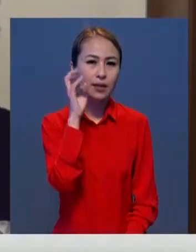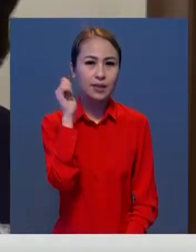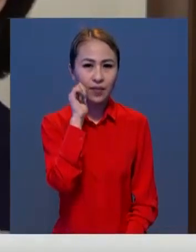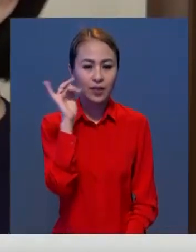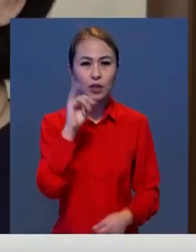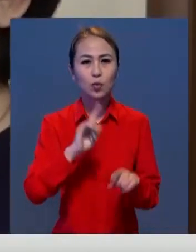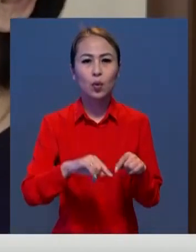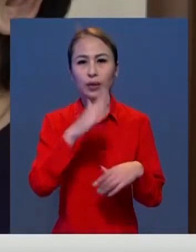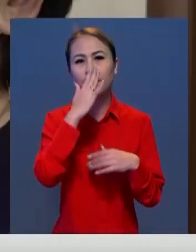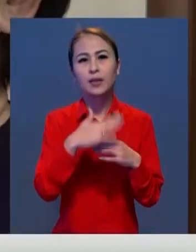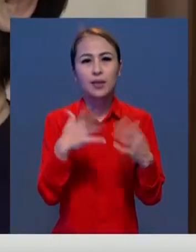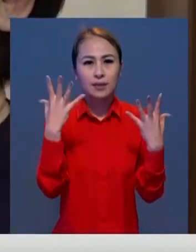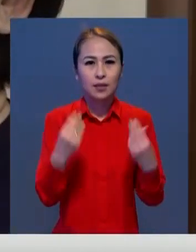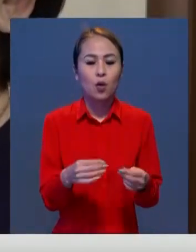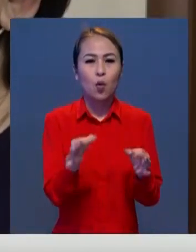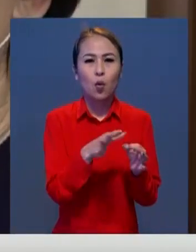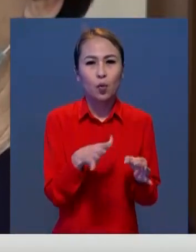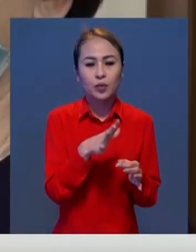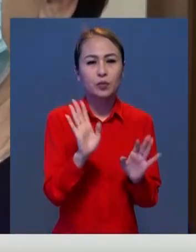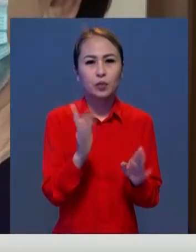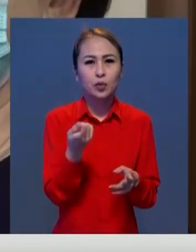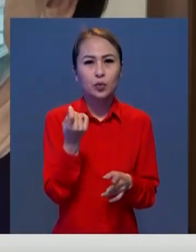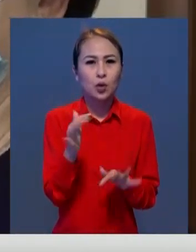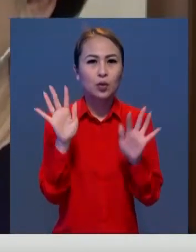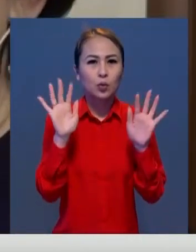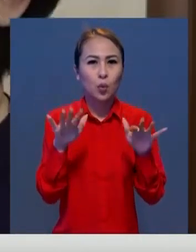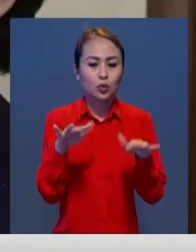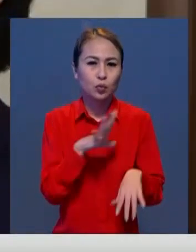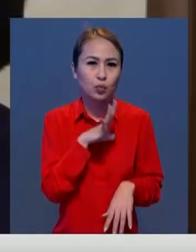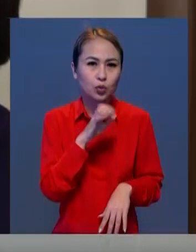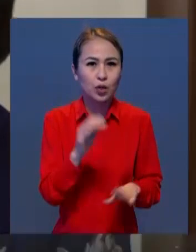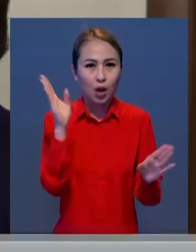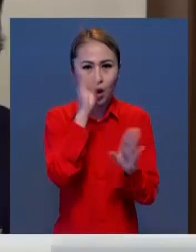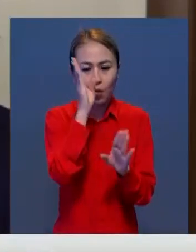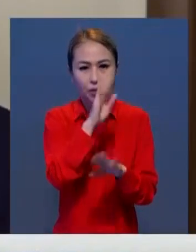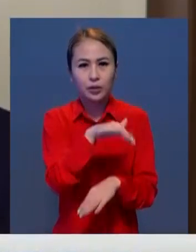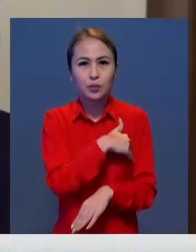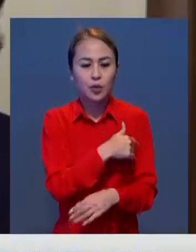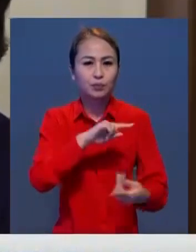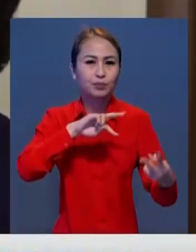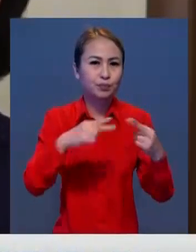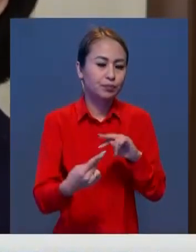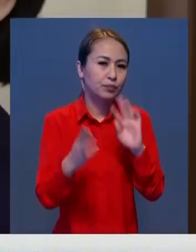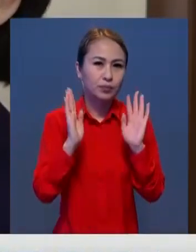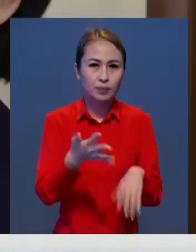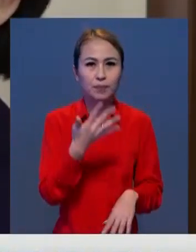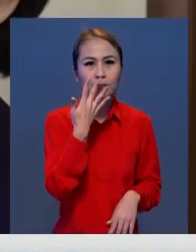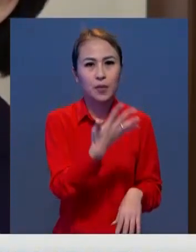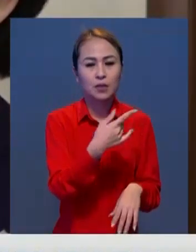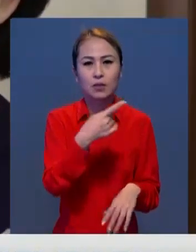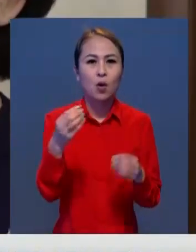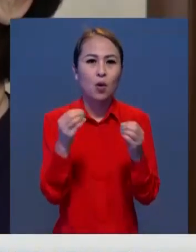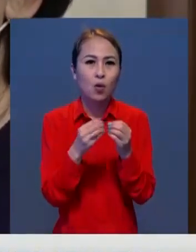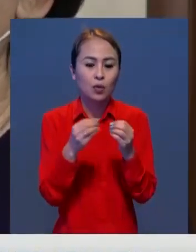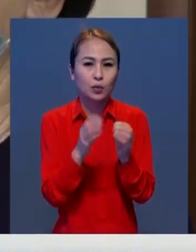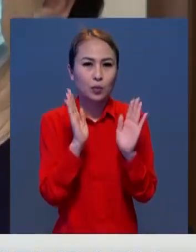Ертең және одан кейінгі күндері облыс аумағында аздаған жауын шашын түсіп, ауа температурасы жоғарылайды. Түнде 5-10 градус, кей